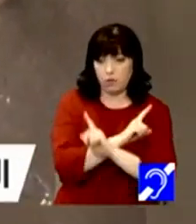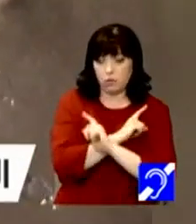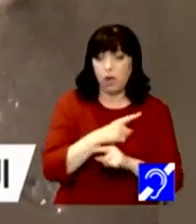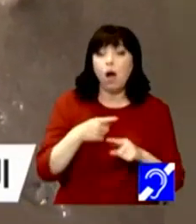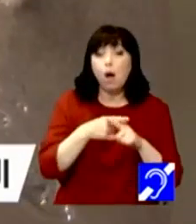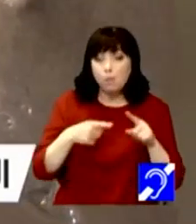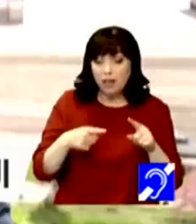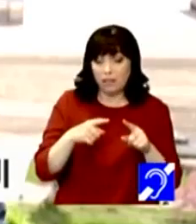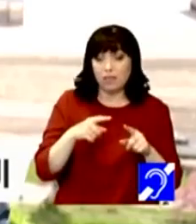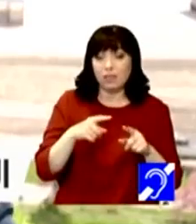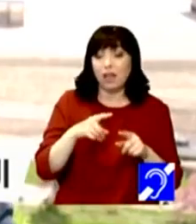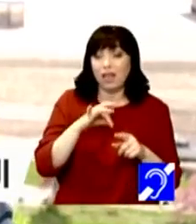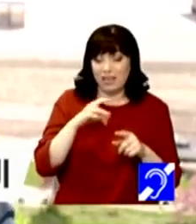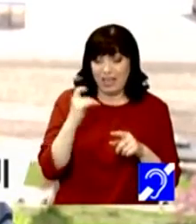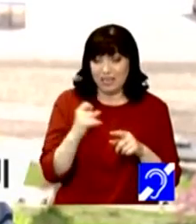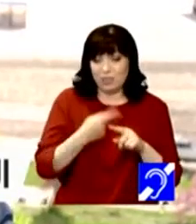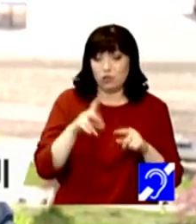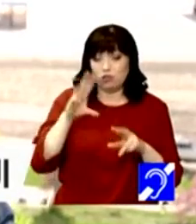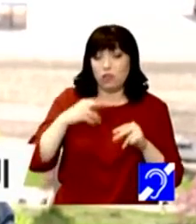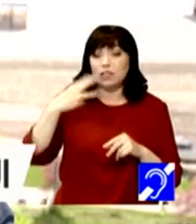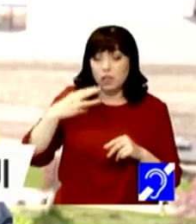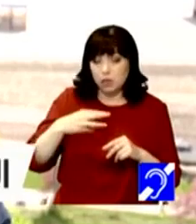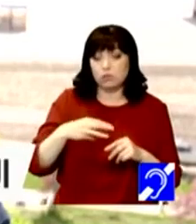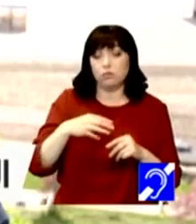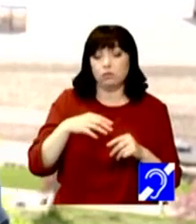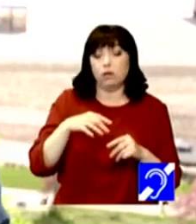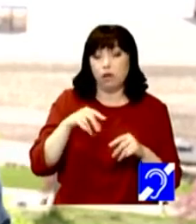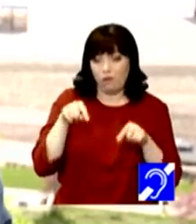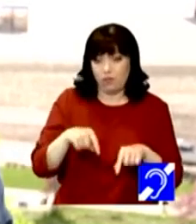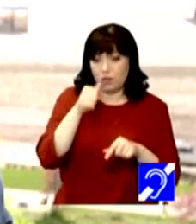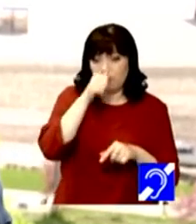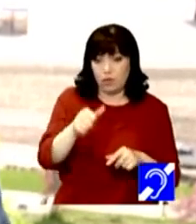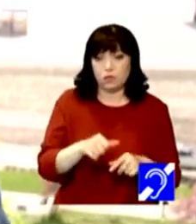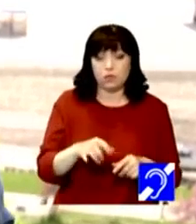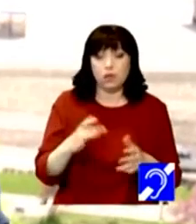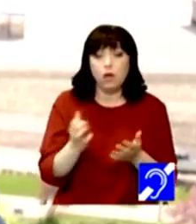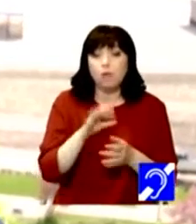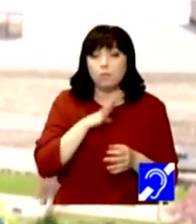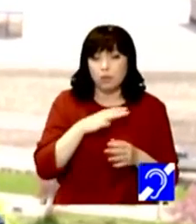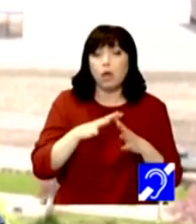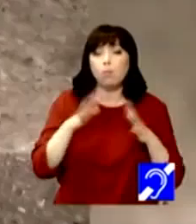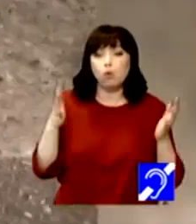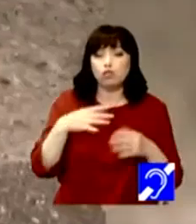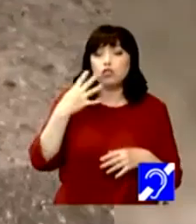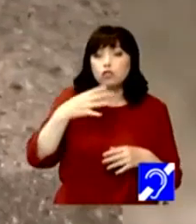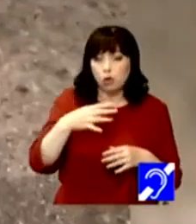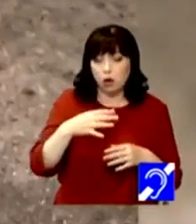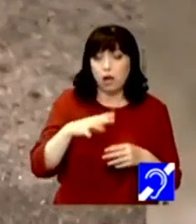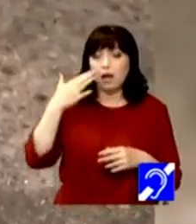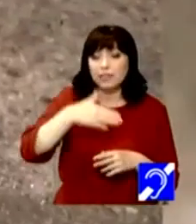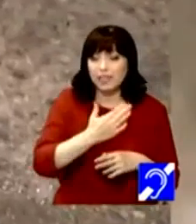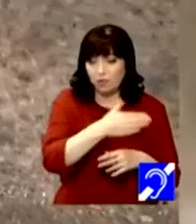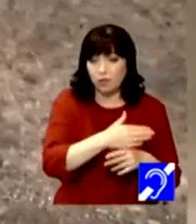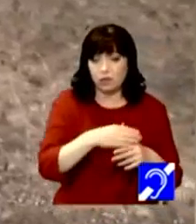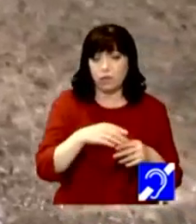jumătate luna aceasta. De la începutul lunii mai și până acum pe litoralul românesc au fost găsiți peste 40 de delfini eșuați.